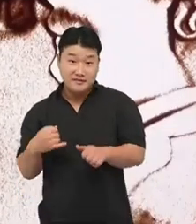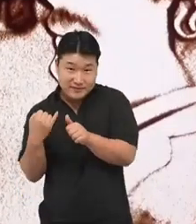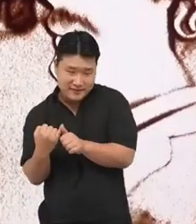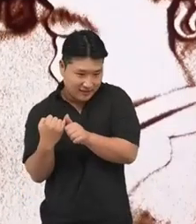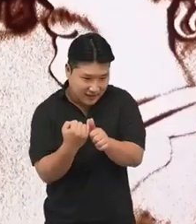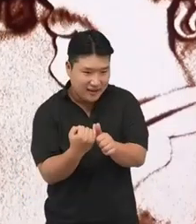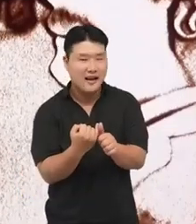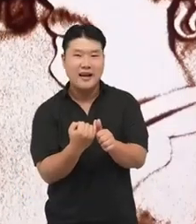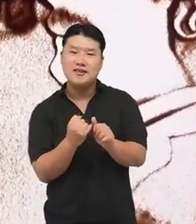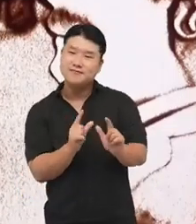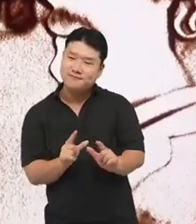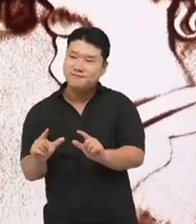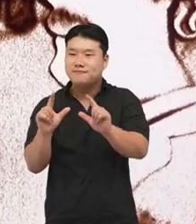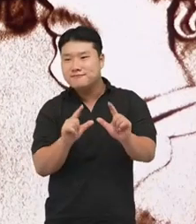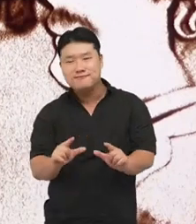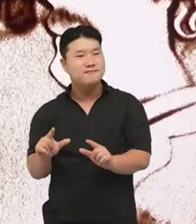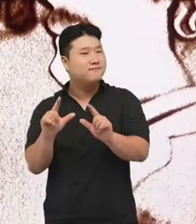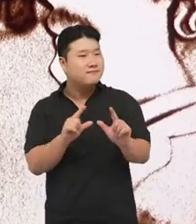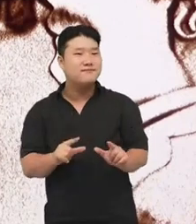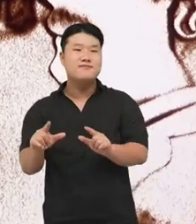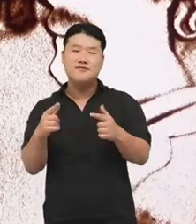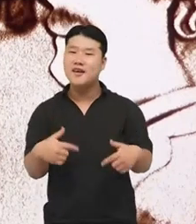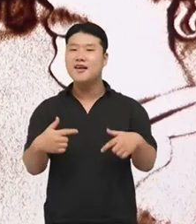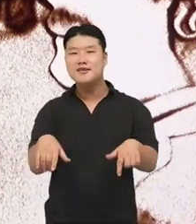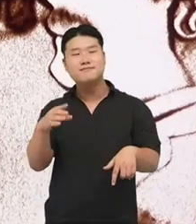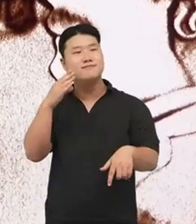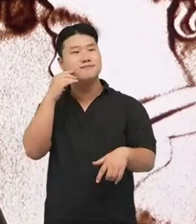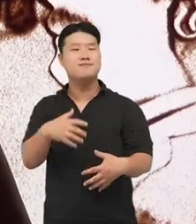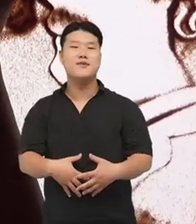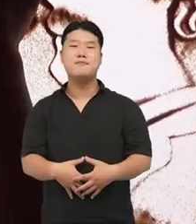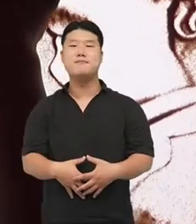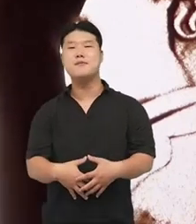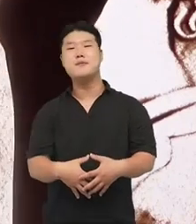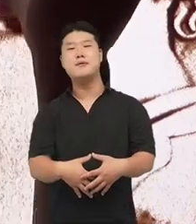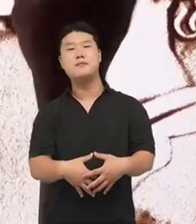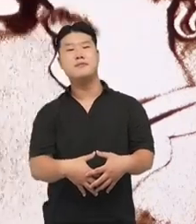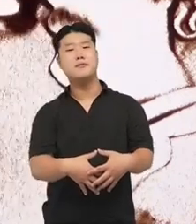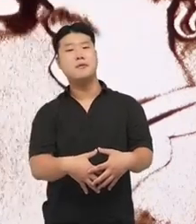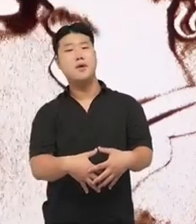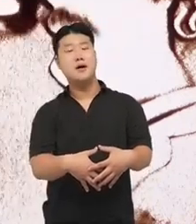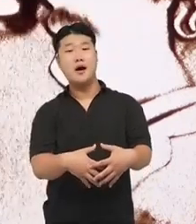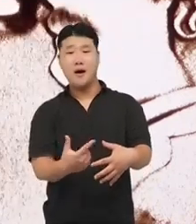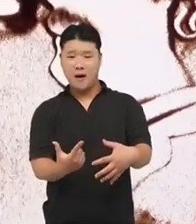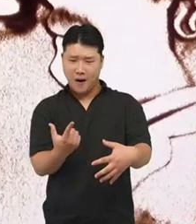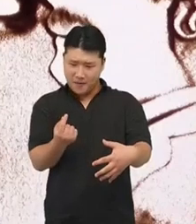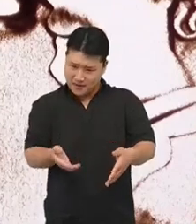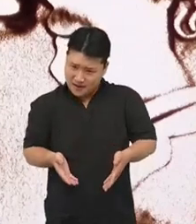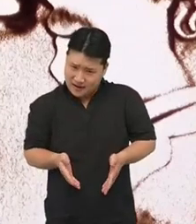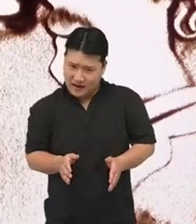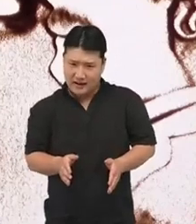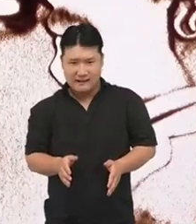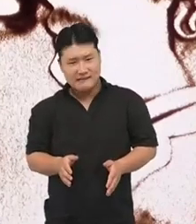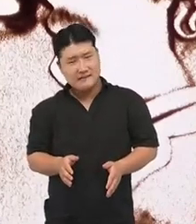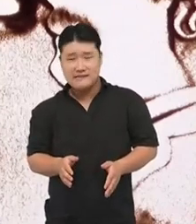사부담과 에피는 조선의 생활에 익숙해 갔습니다. 우리 아기도 곧 태어날 텐데 미국에서 짐을